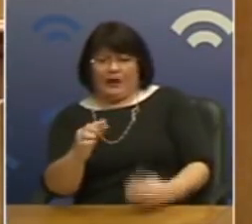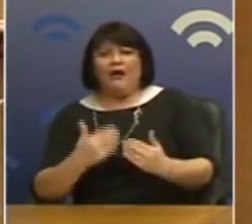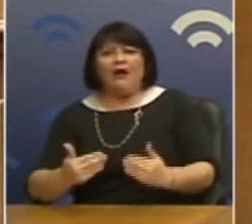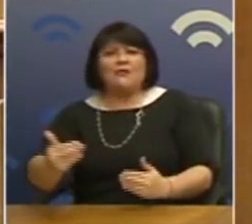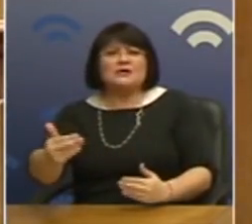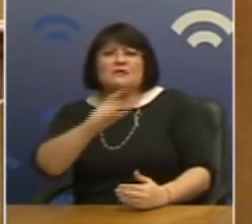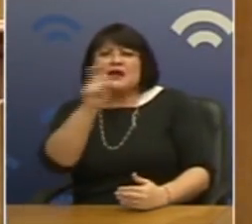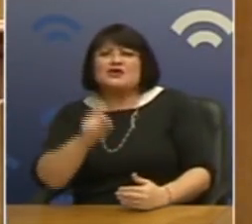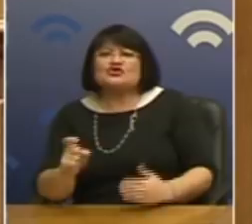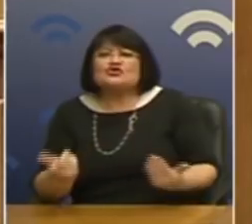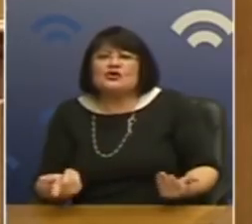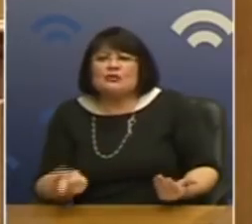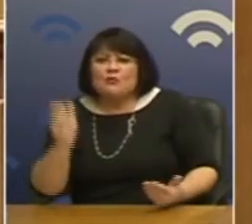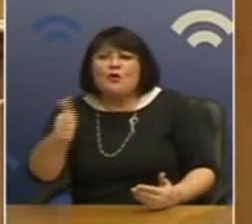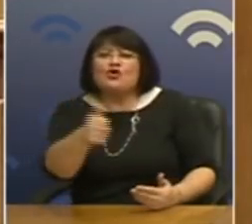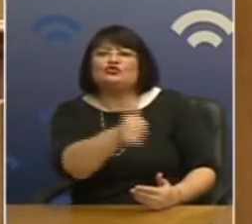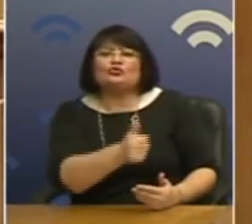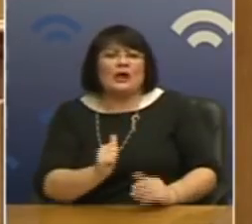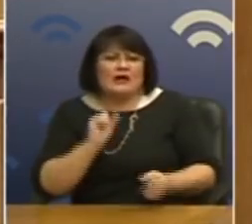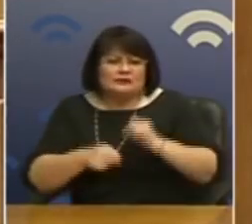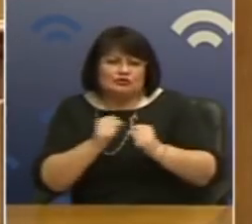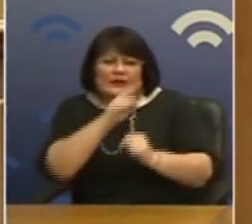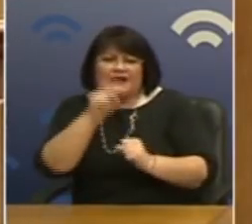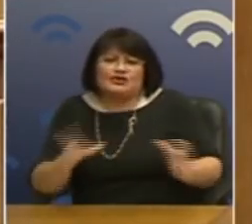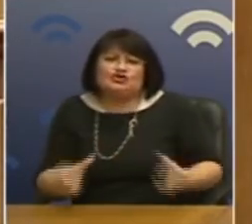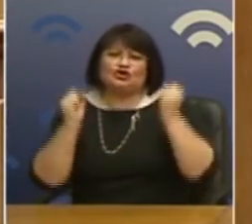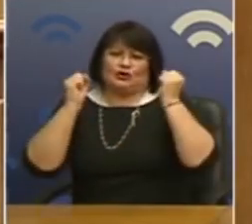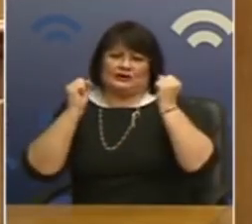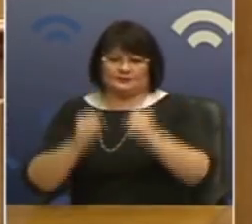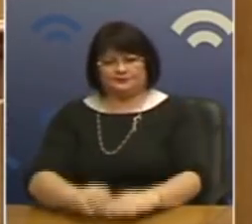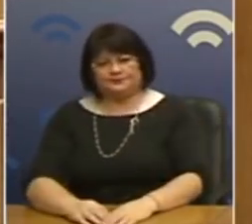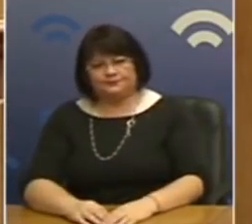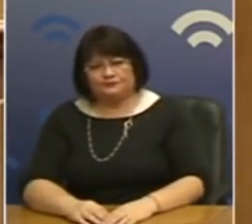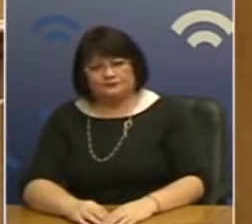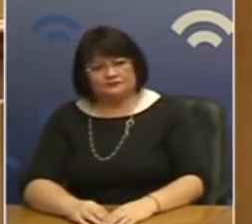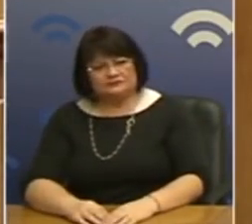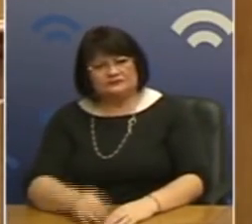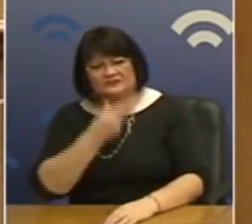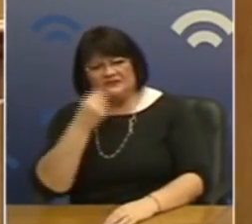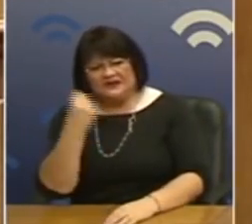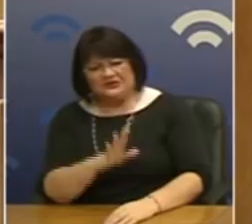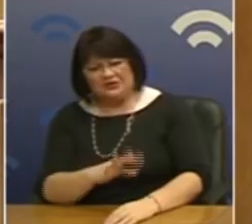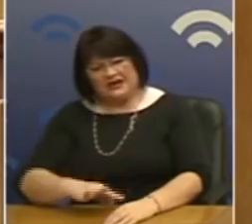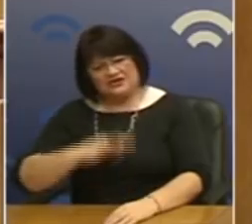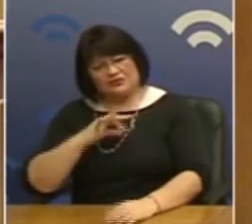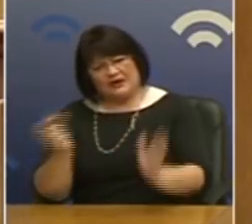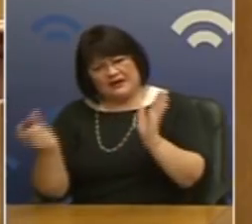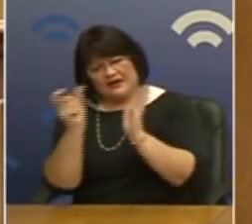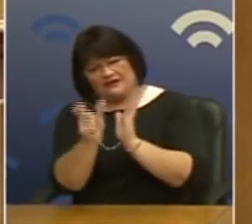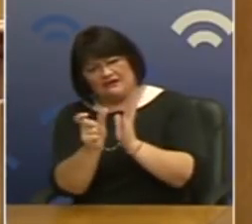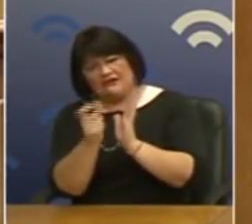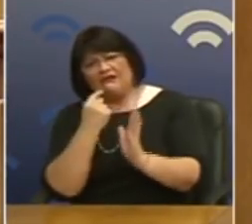ο σώζον εαυτόν σωθήτω. Βάζεται μάλιστα ξεδιάντροπα και το ζήτημα της αξιοπρέπειας.